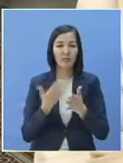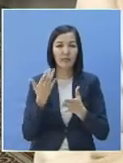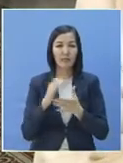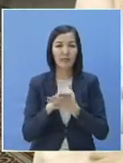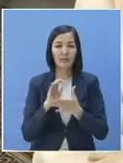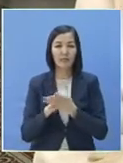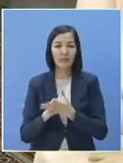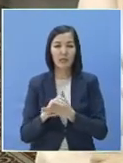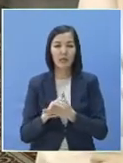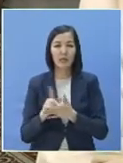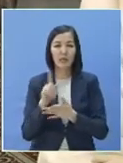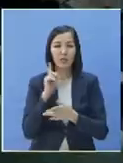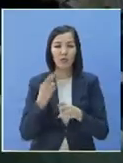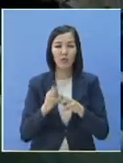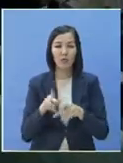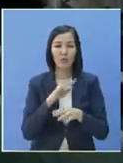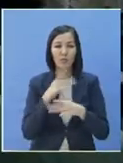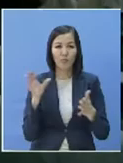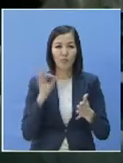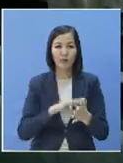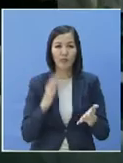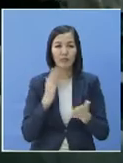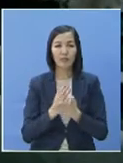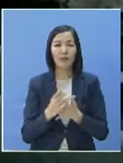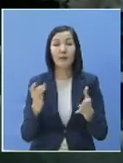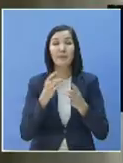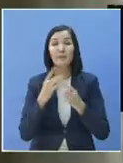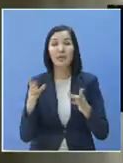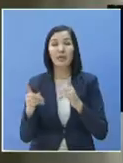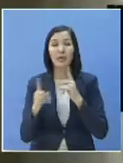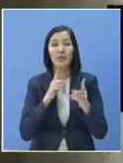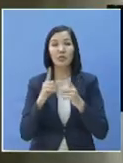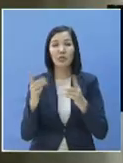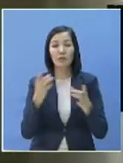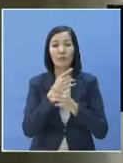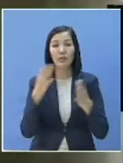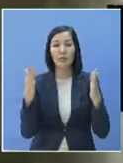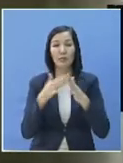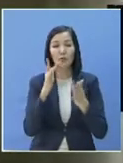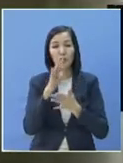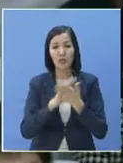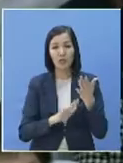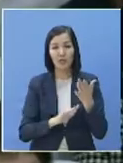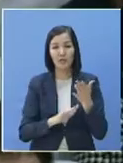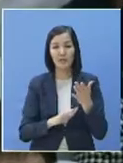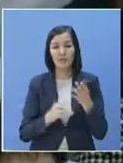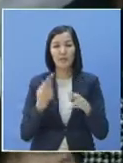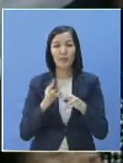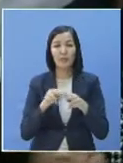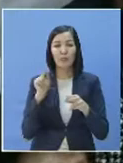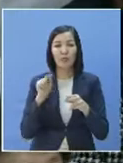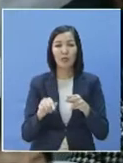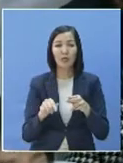біздің жастарға берері өте мол. Мерекелік жиын аудандық мәдениет үйінде жалғасын тапты. Бұл жерде жыл